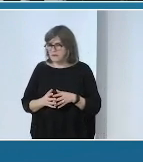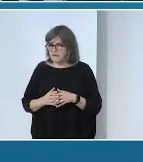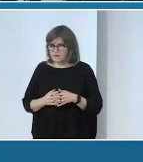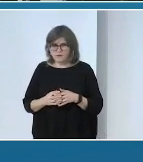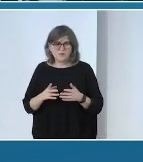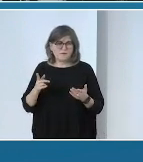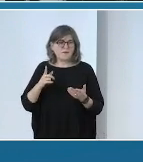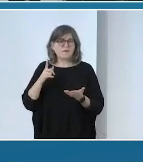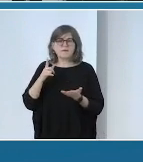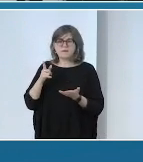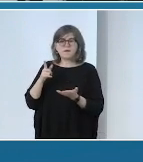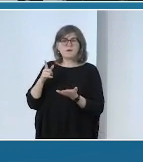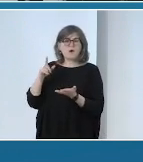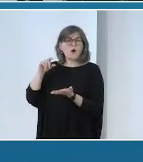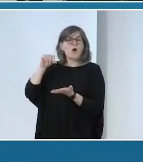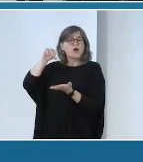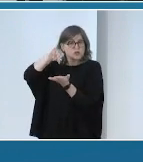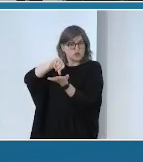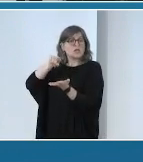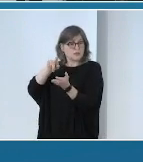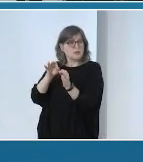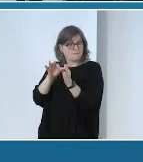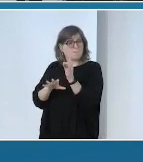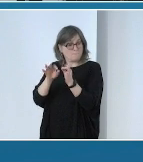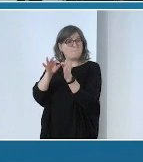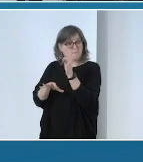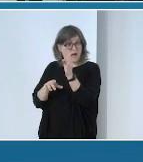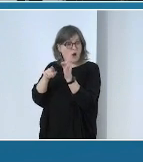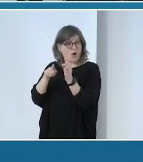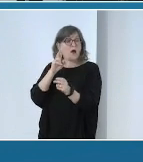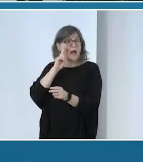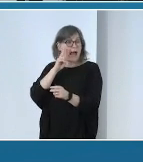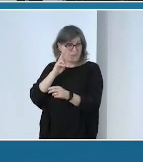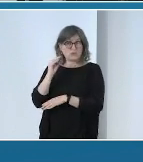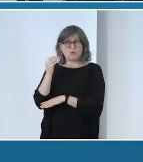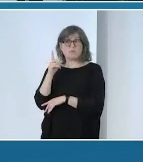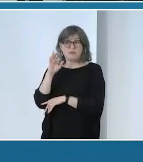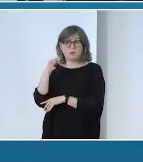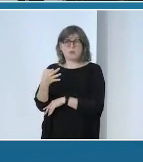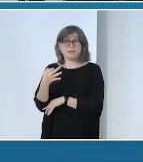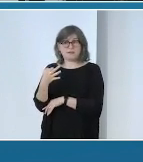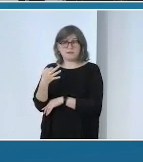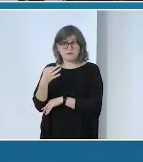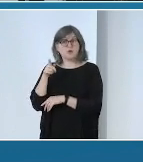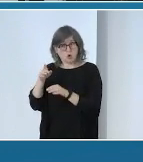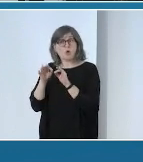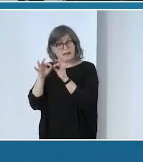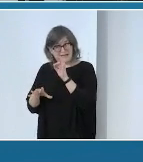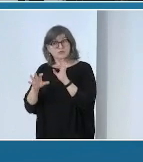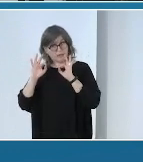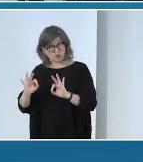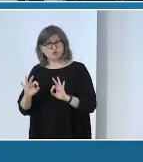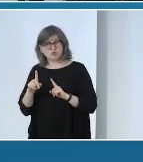Le centre dans lequel elle fait les bilans a l'habitude de passer chez les très jeunes enfants. Donc on peut penser que les résultats sont fiables et